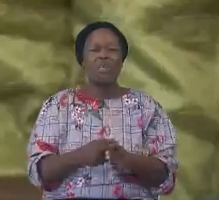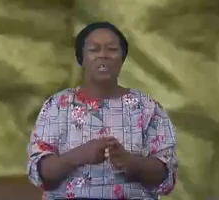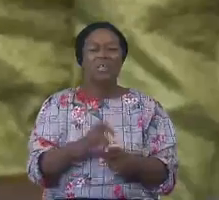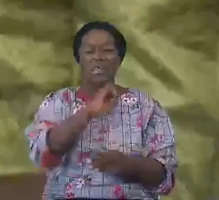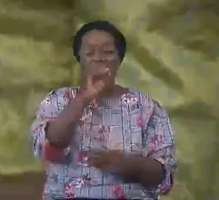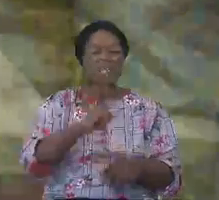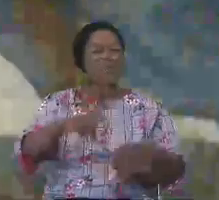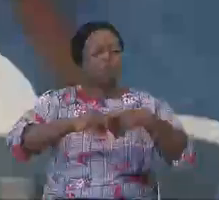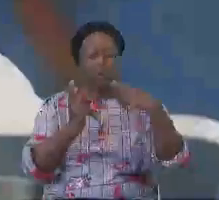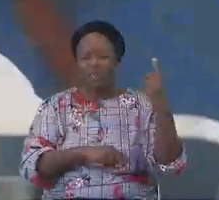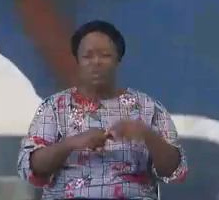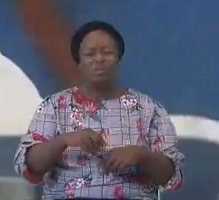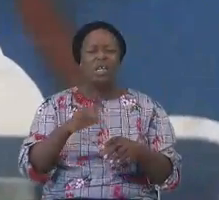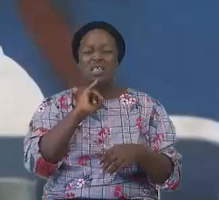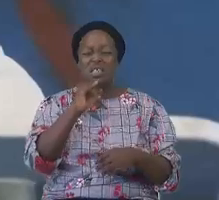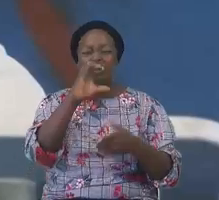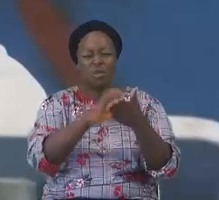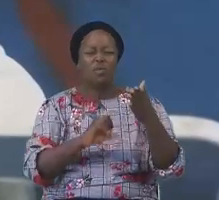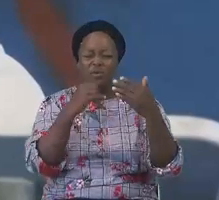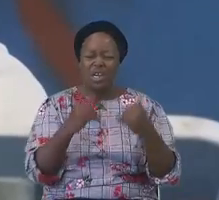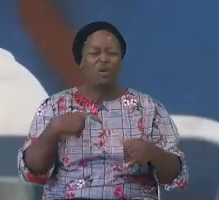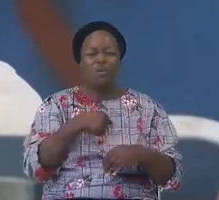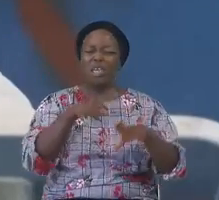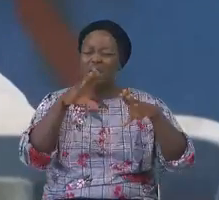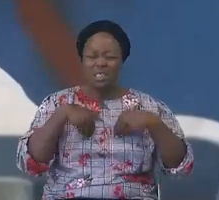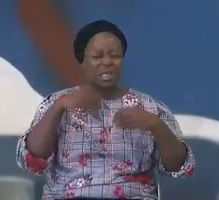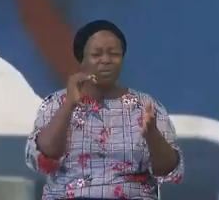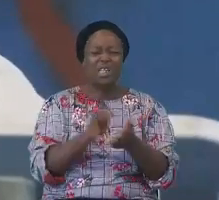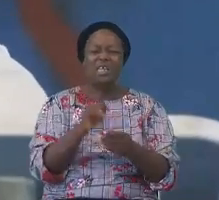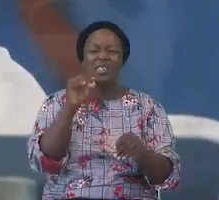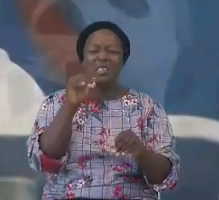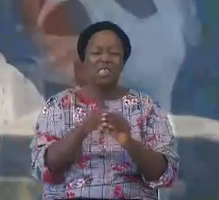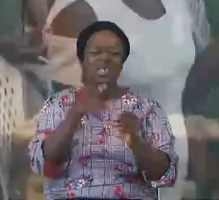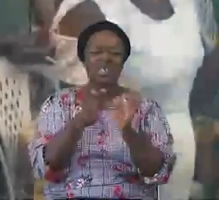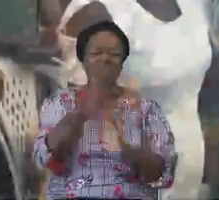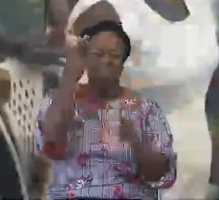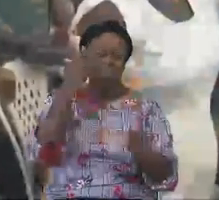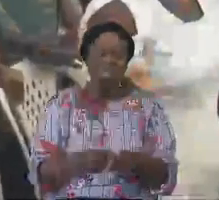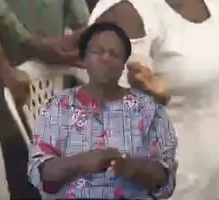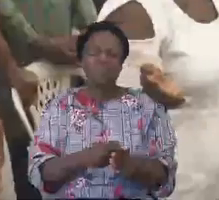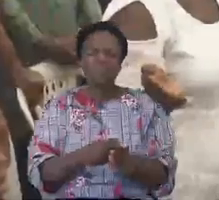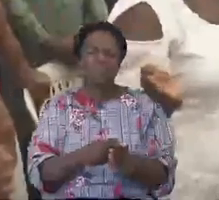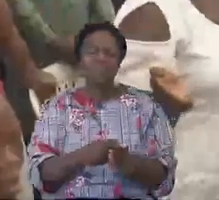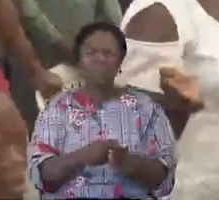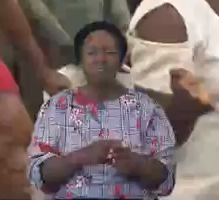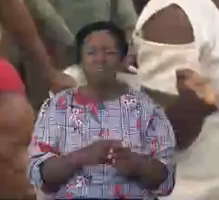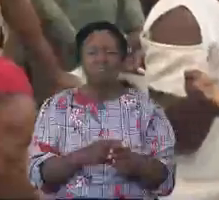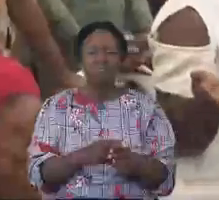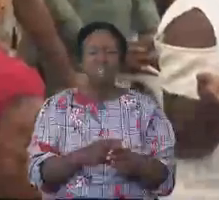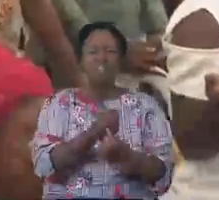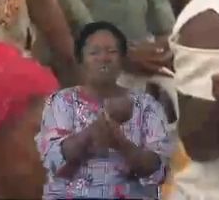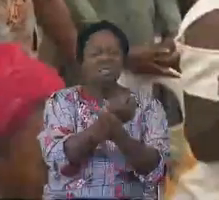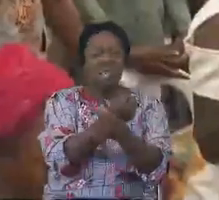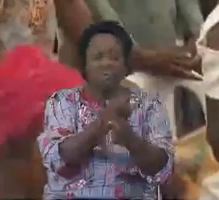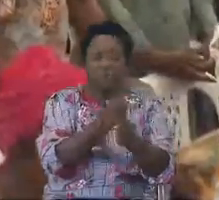Culpabilité, pas, condamnation soit ôtée. Punition, châtiment éternel est déjà ôté. Nous